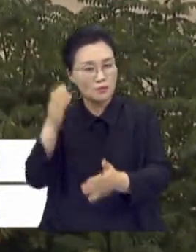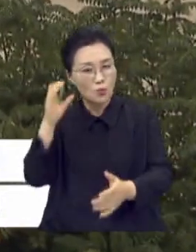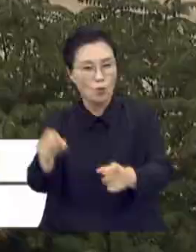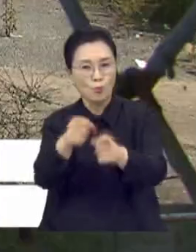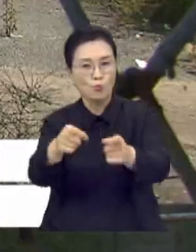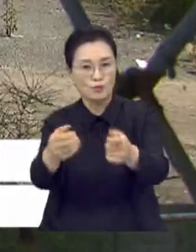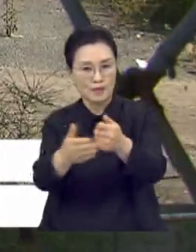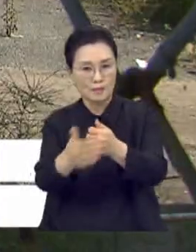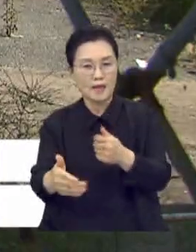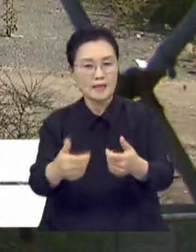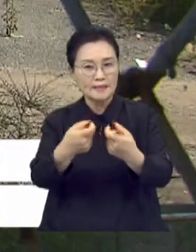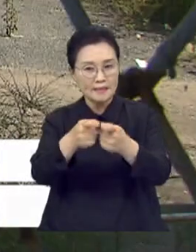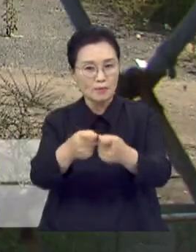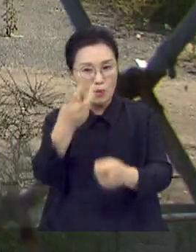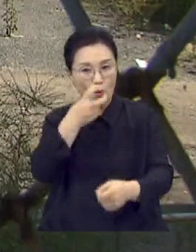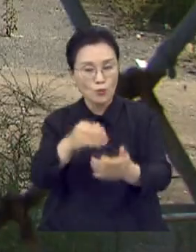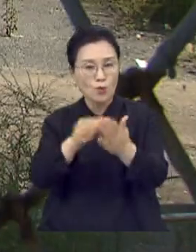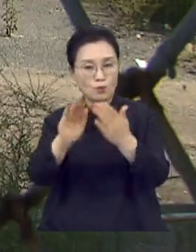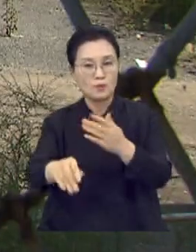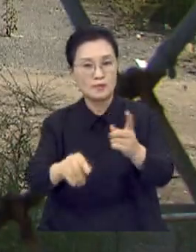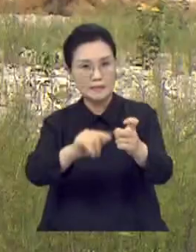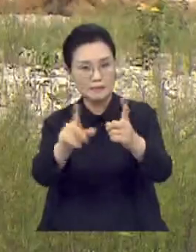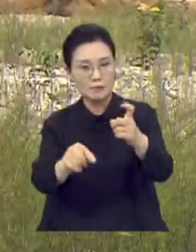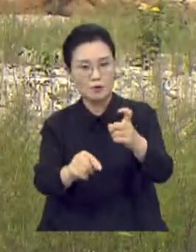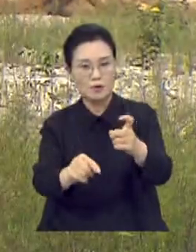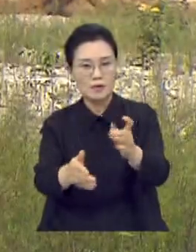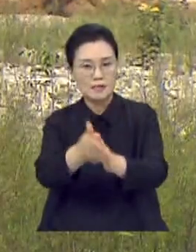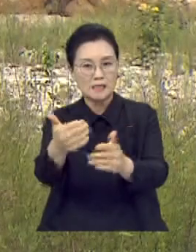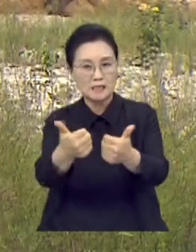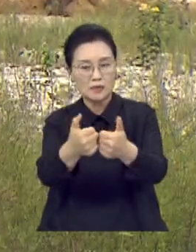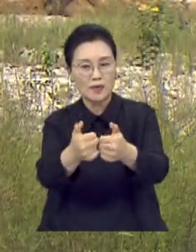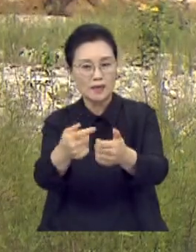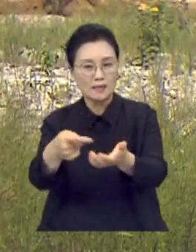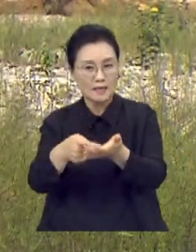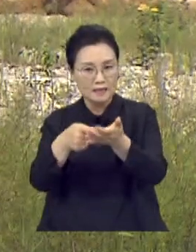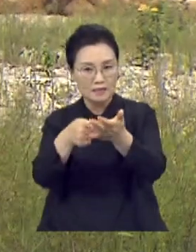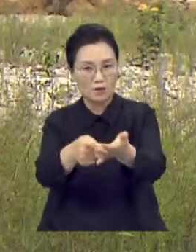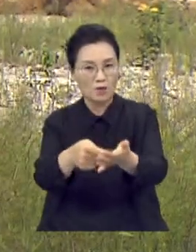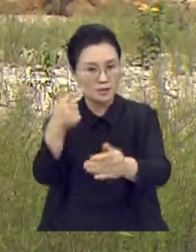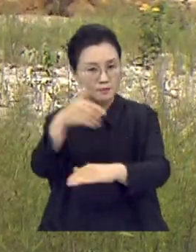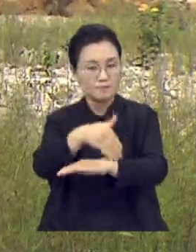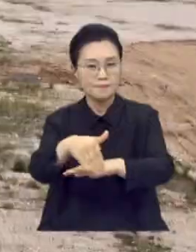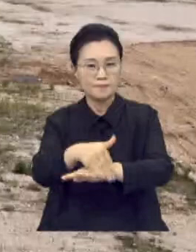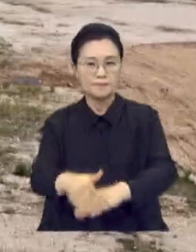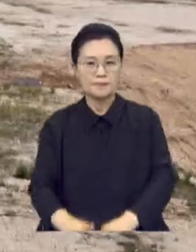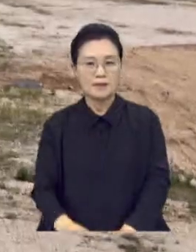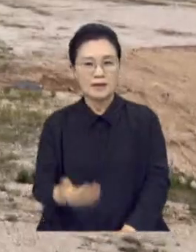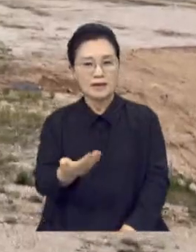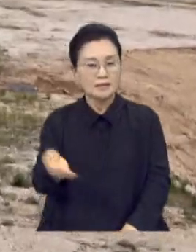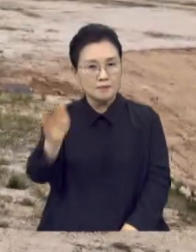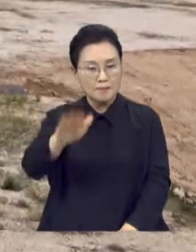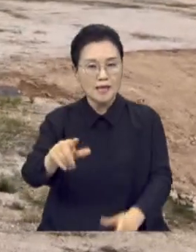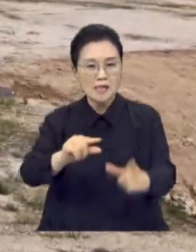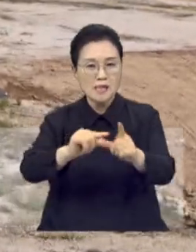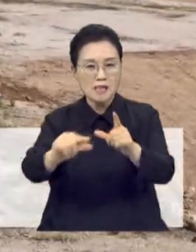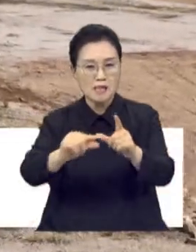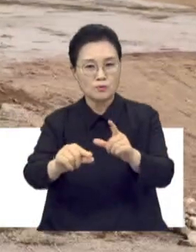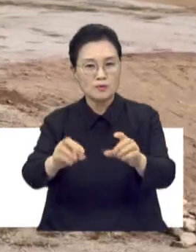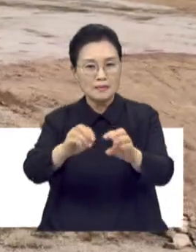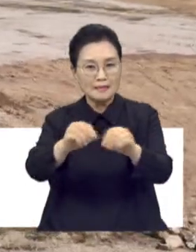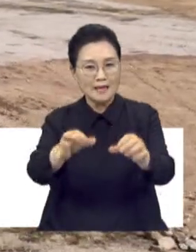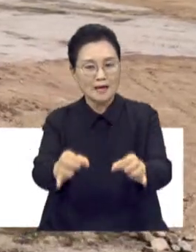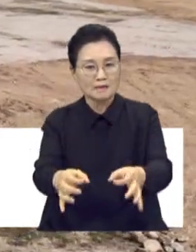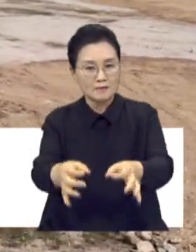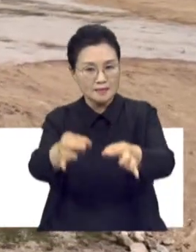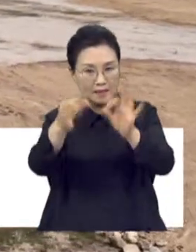보류된만큼 세부 검토를 거쳐 다음 달 시의회에 다시 올릴 계획입니다 하지만 일부에선